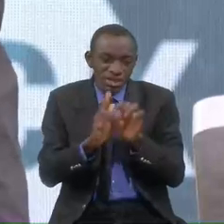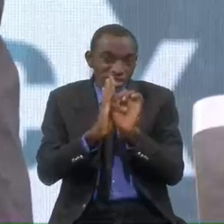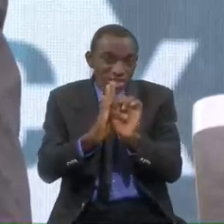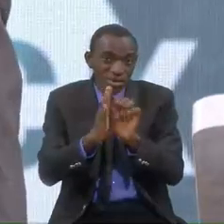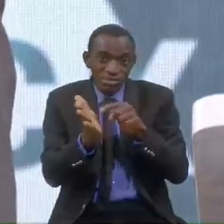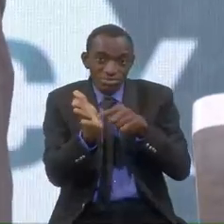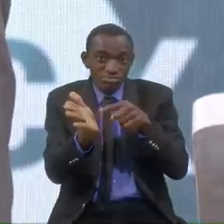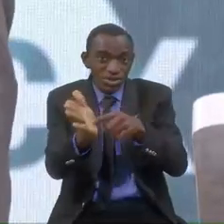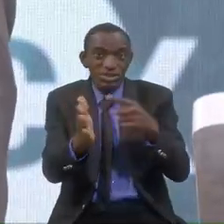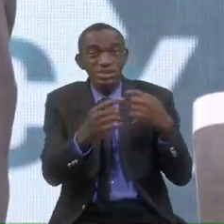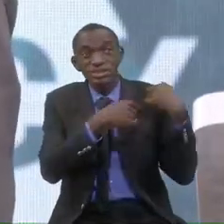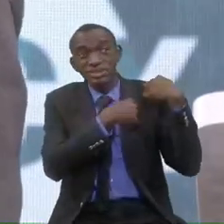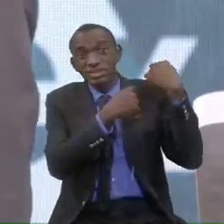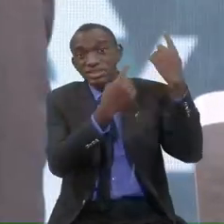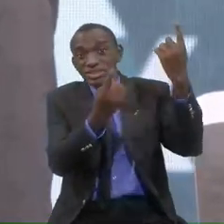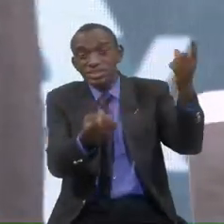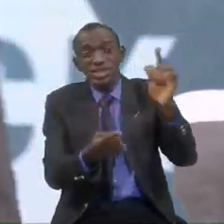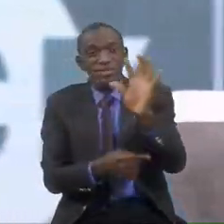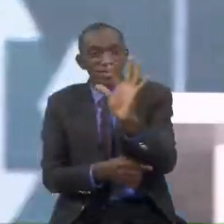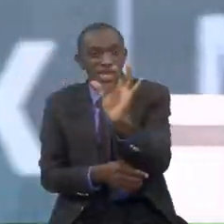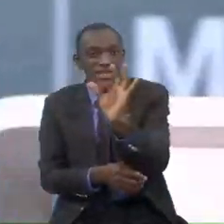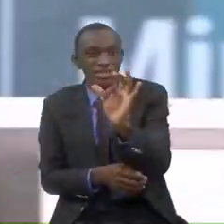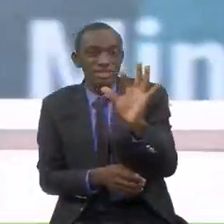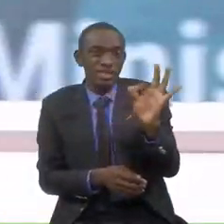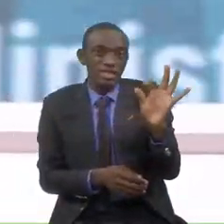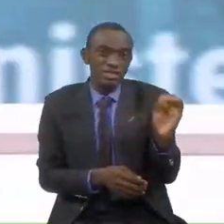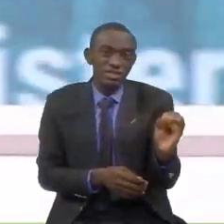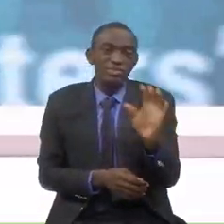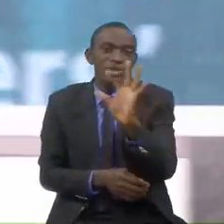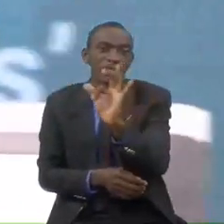tout modèle de prière qu'on avait de